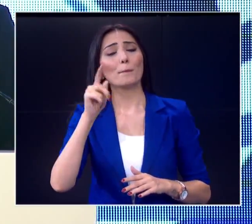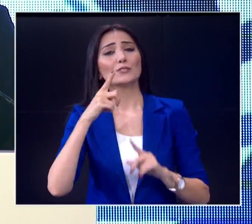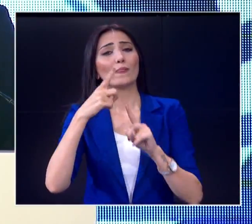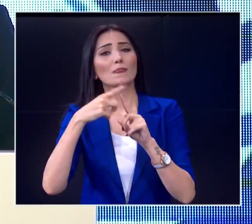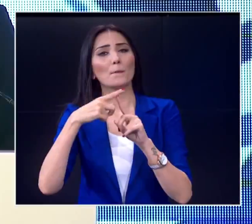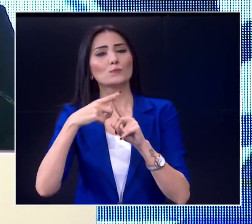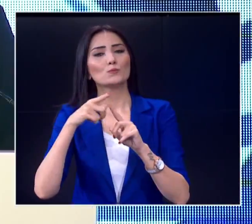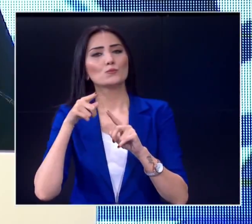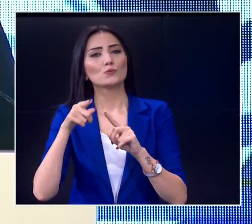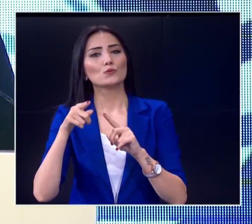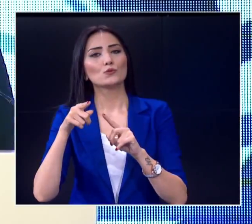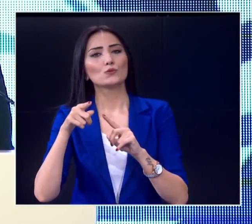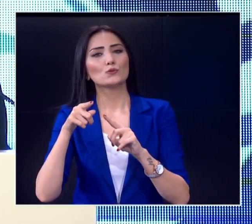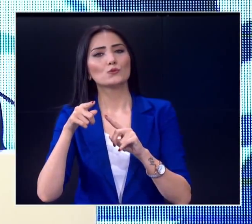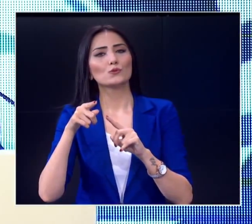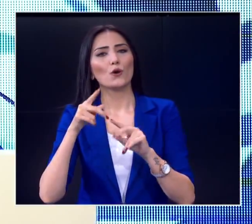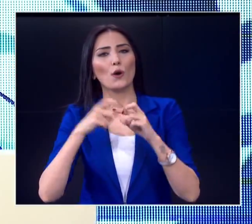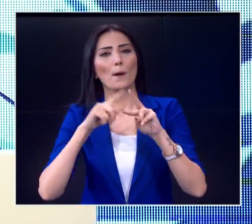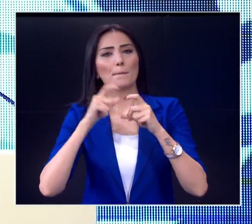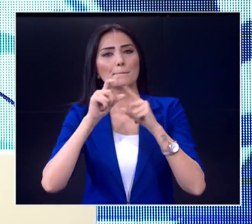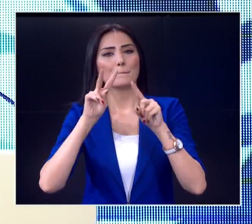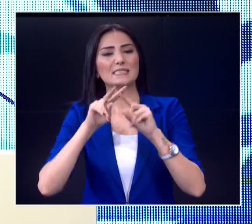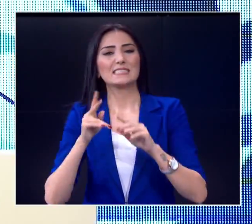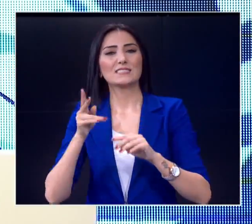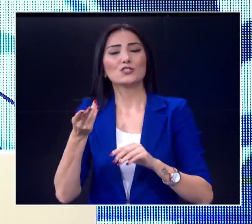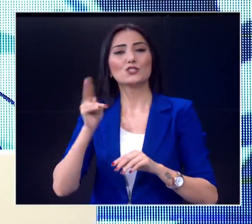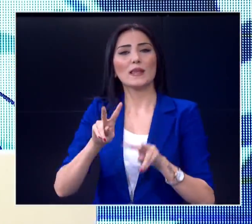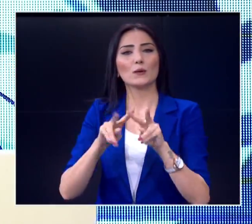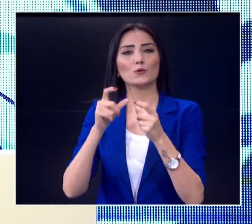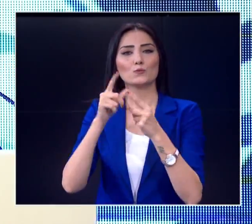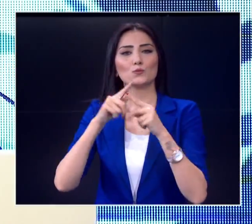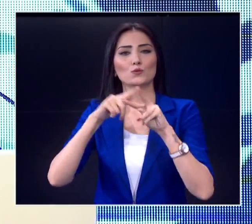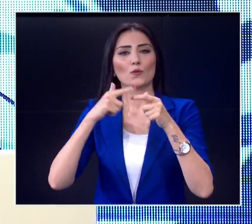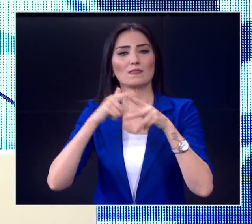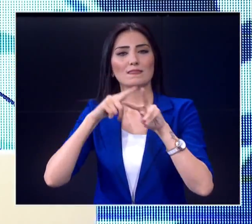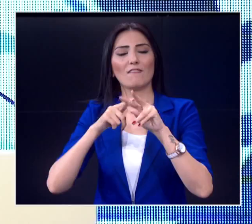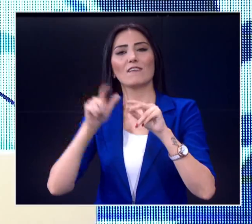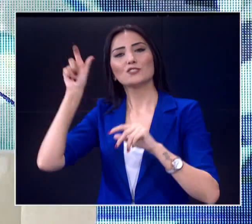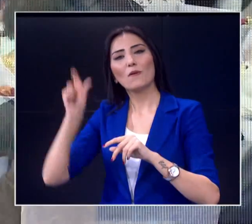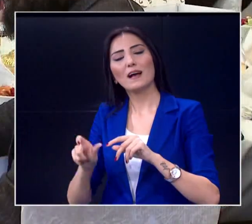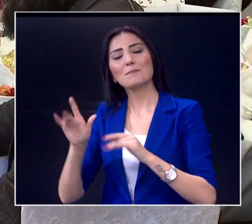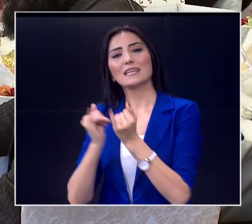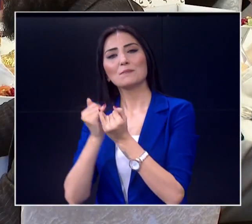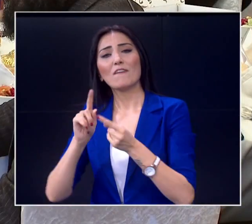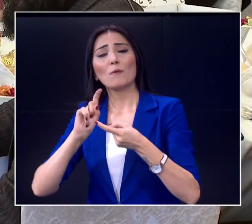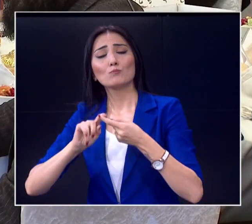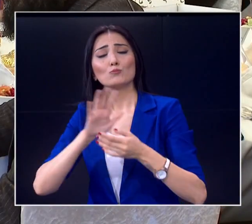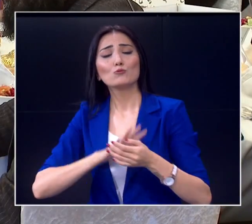Temmuz'un basın şehidi Mustafa Canbaz kardeşimizi ve bütün şehitlerimizi